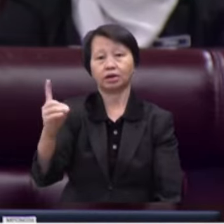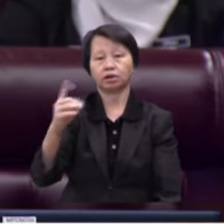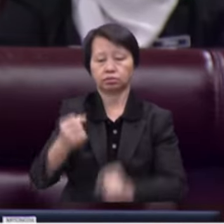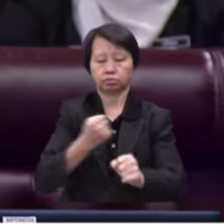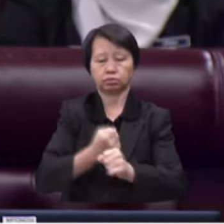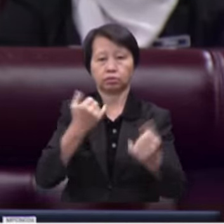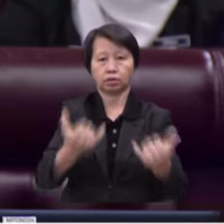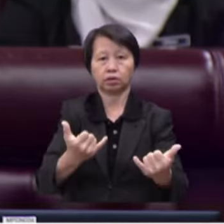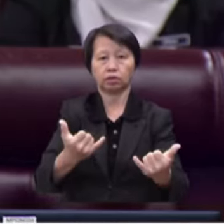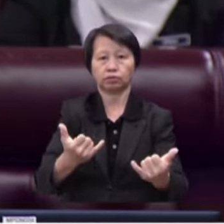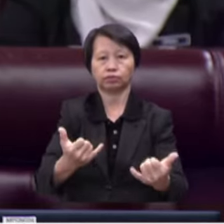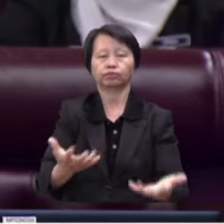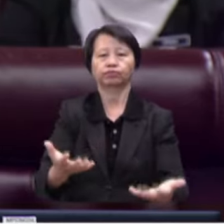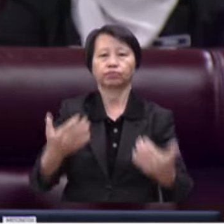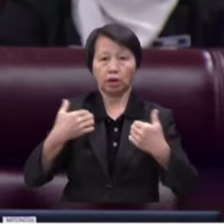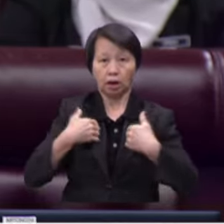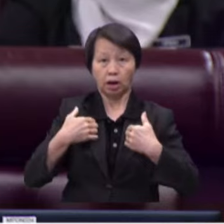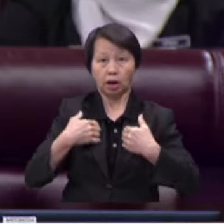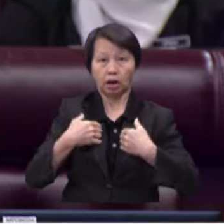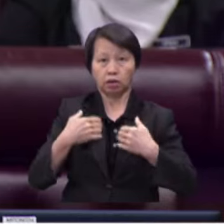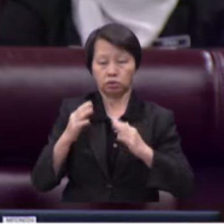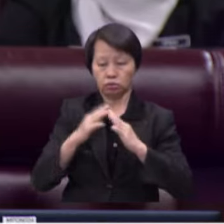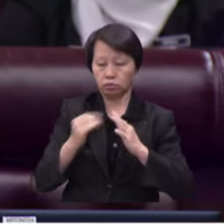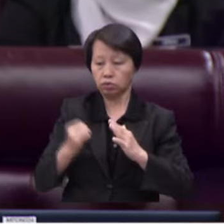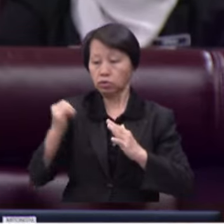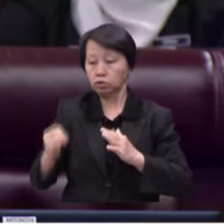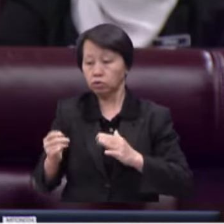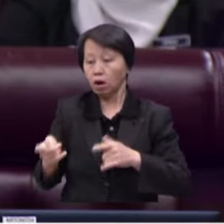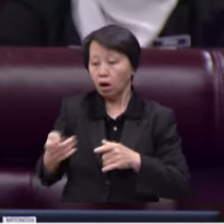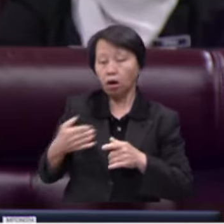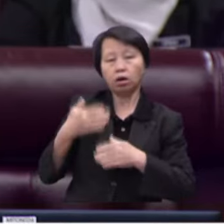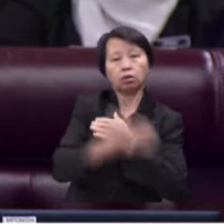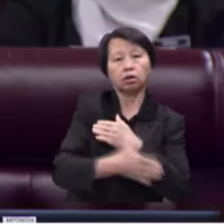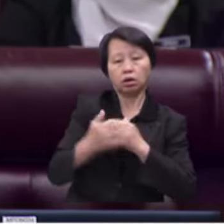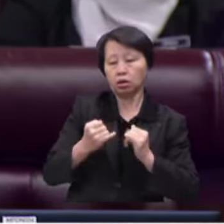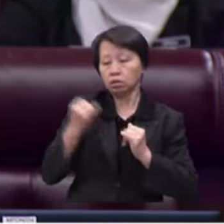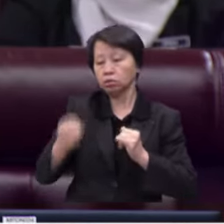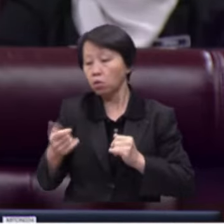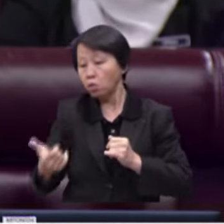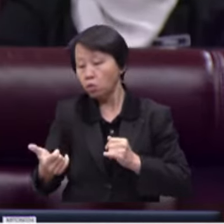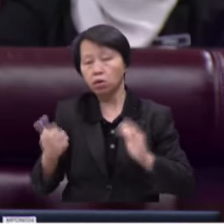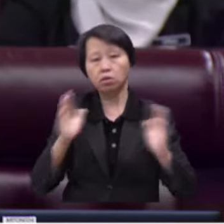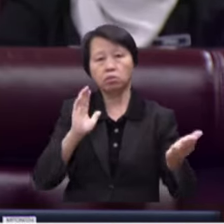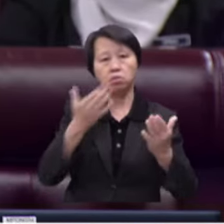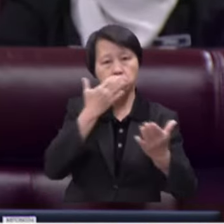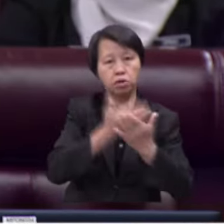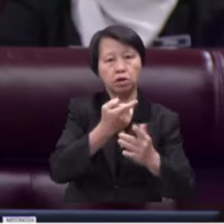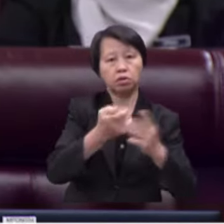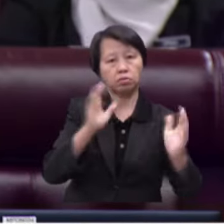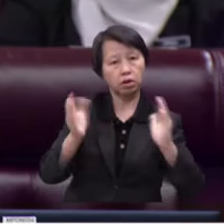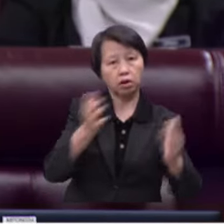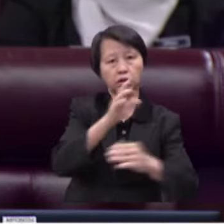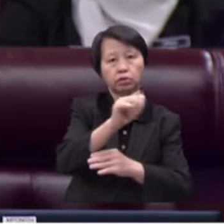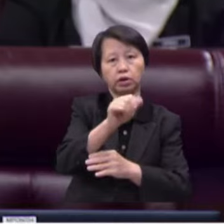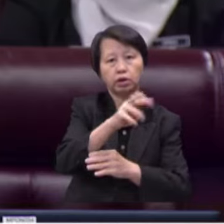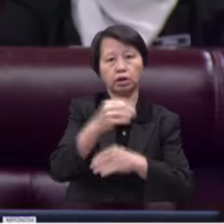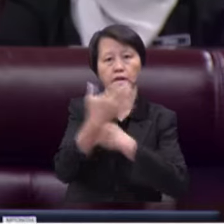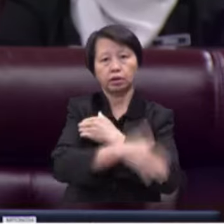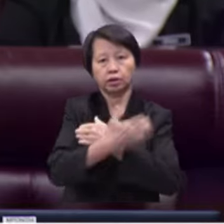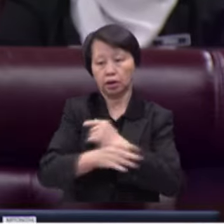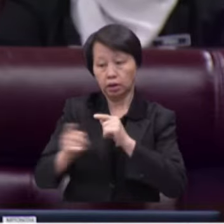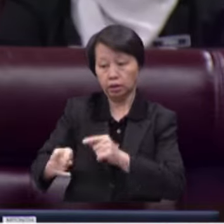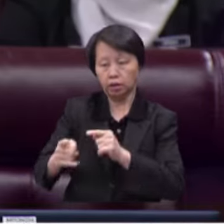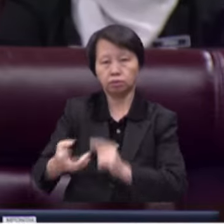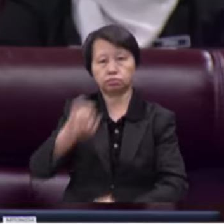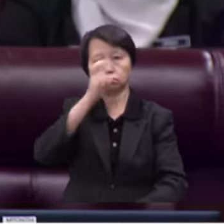walaupun terdapat mata uang Jiran yang menunjukkan prestasi lebih baik berbanding bola mereka namun negara-negara tersebut telah